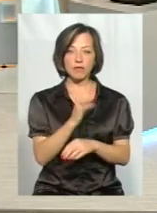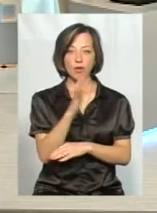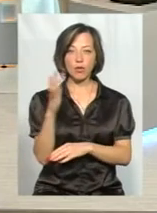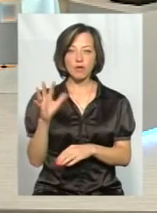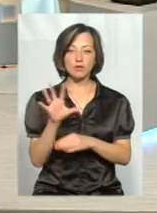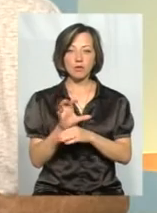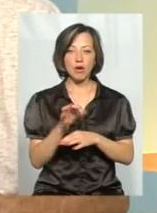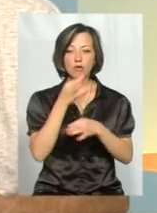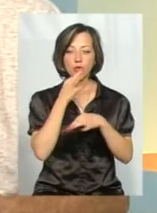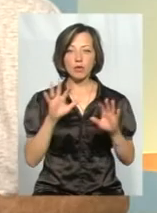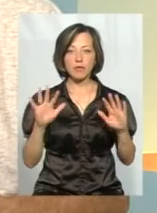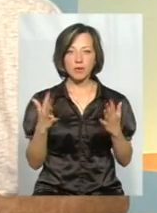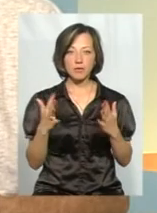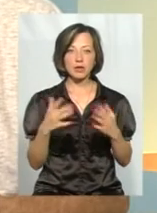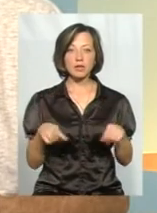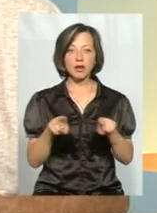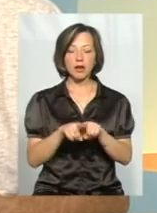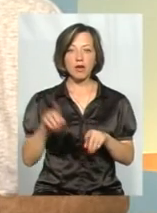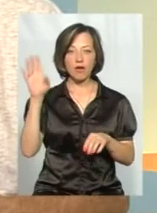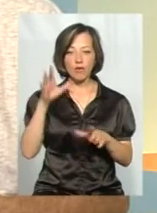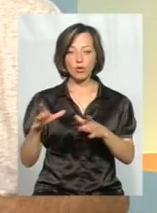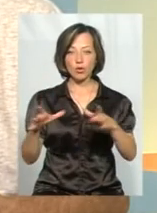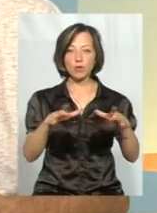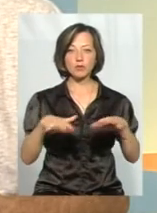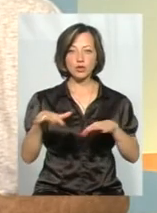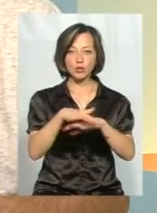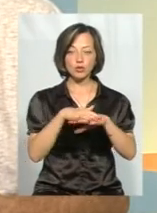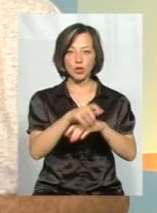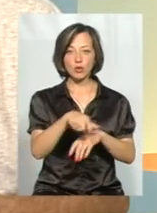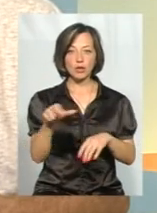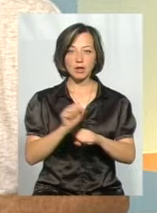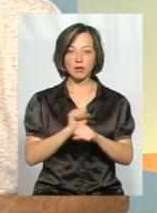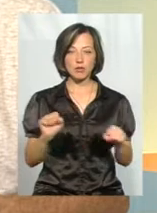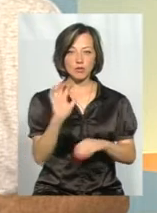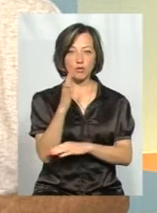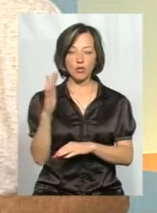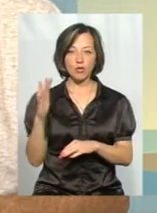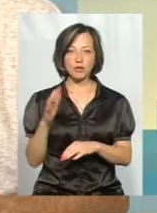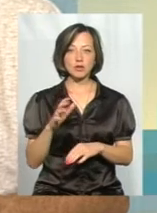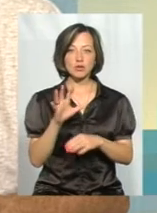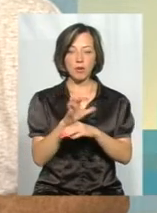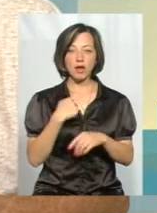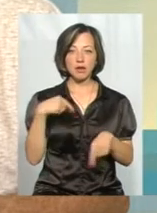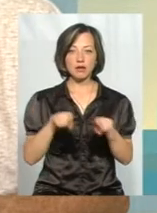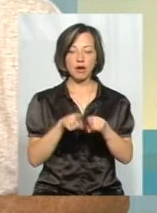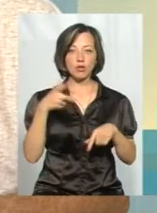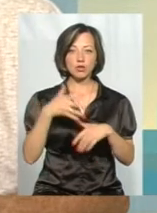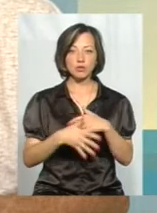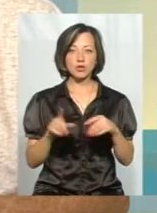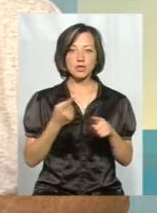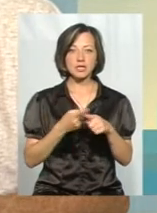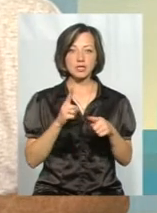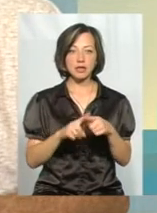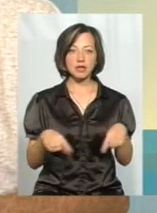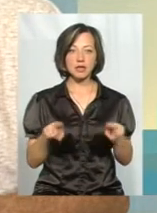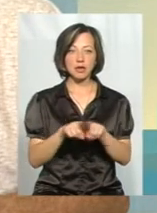собак. В будь-якому випадку біля таких водоймищ та скупчення людей без повідка не можна вигулювати собак. Я так розумію, що ця собака